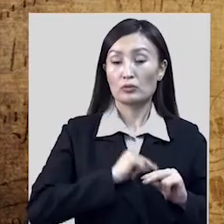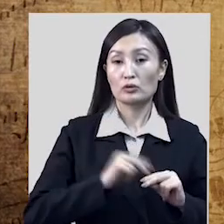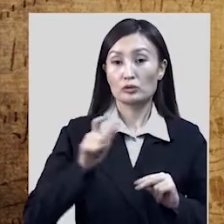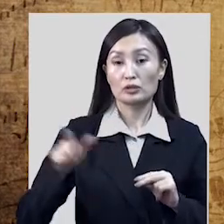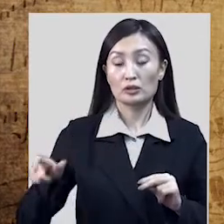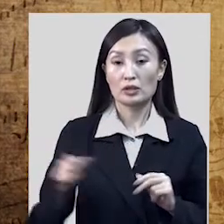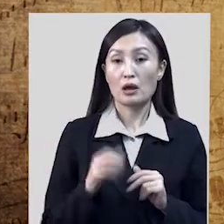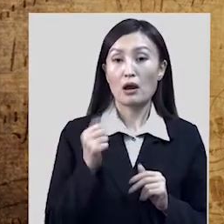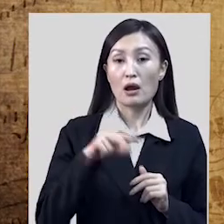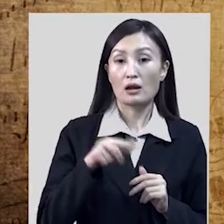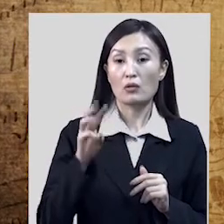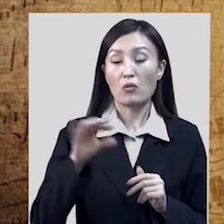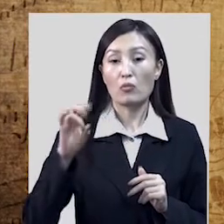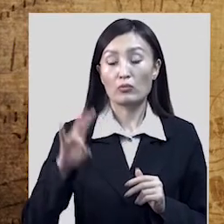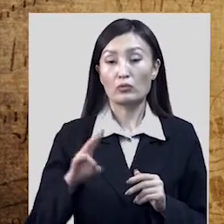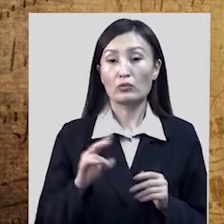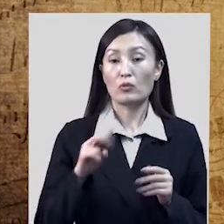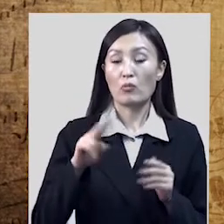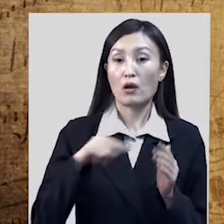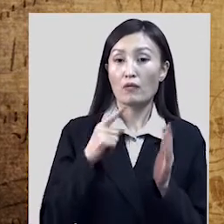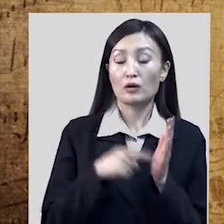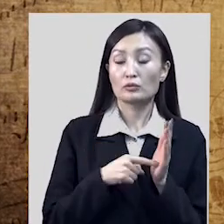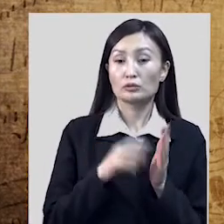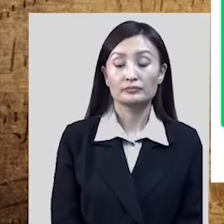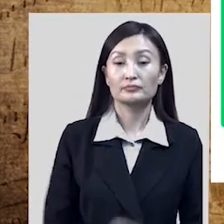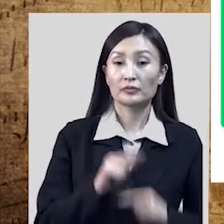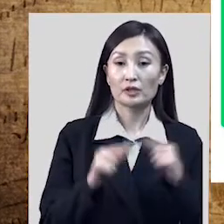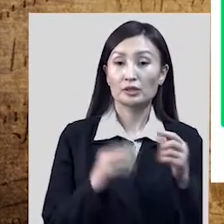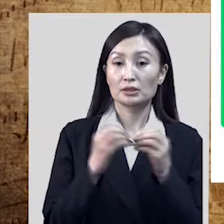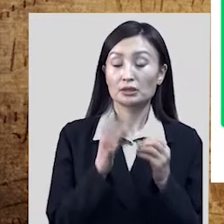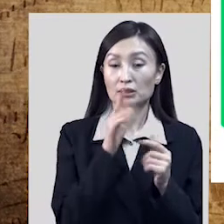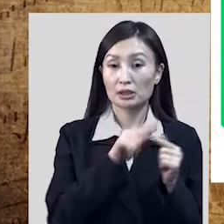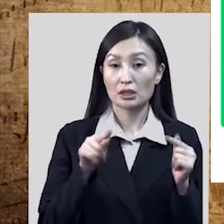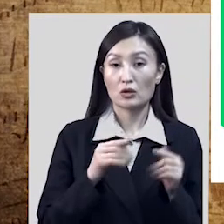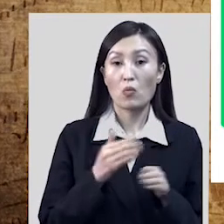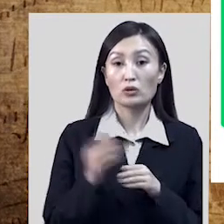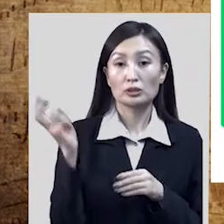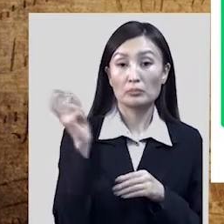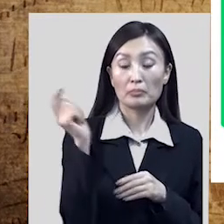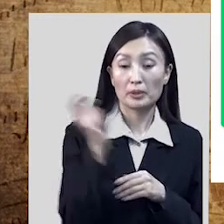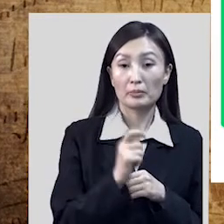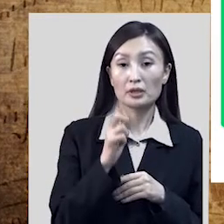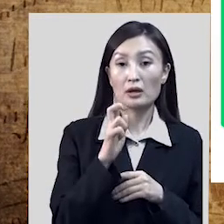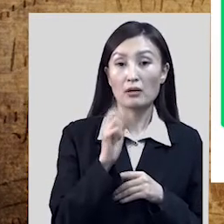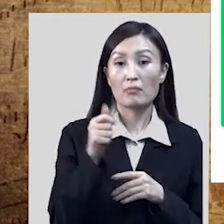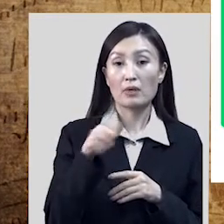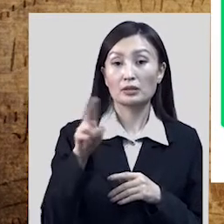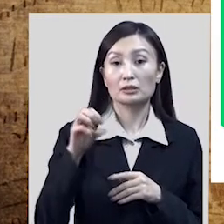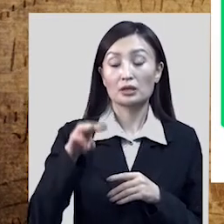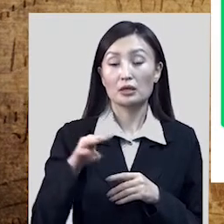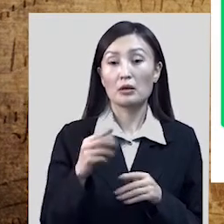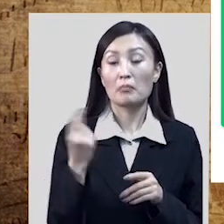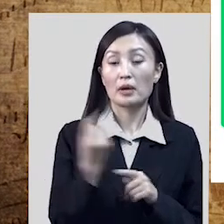которую аль-мамун основал по образу обсерватории в мир через 10 лет после прибытия в багдад хабаш впервые